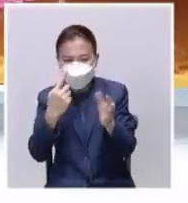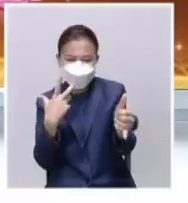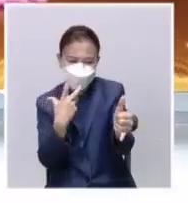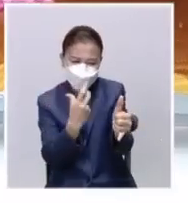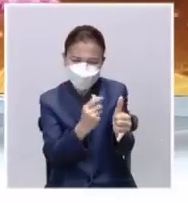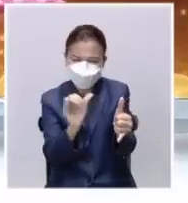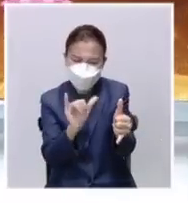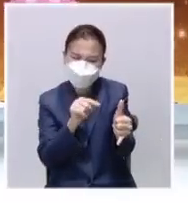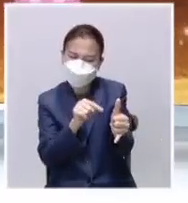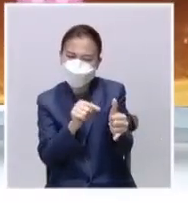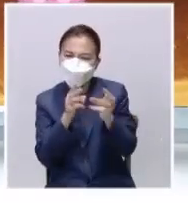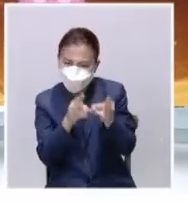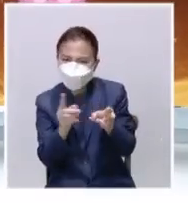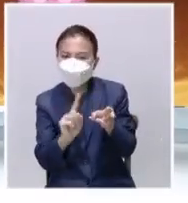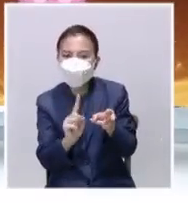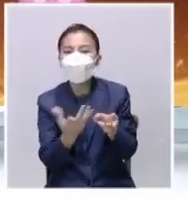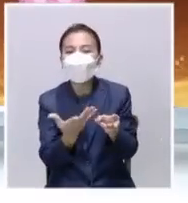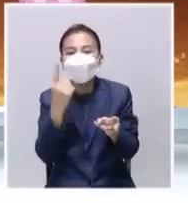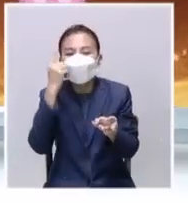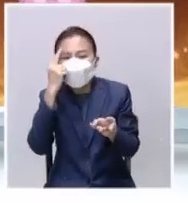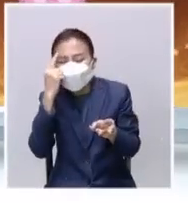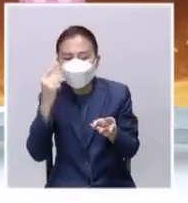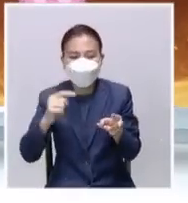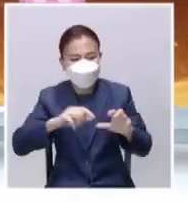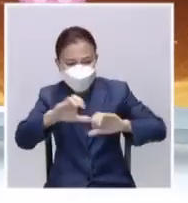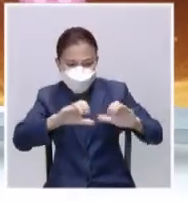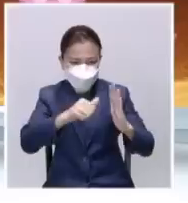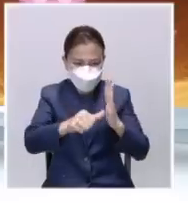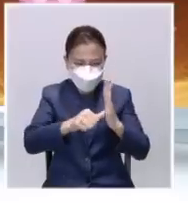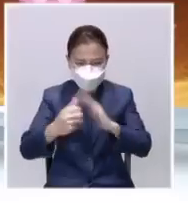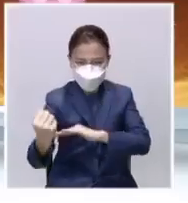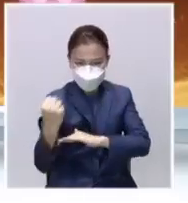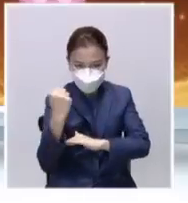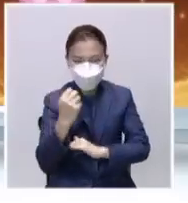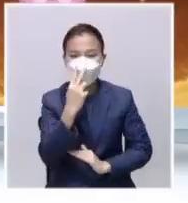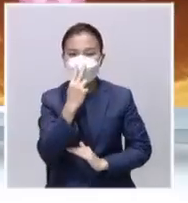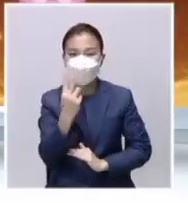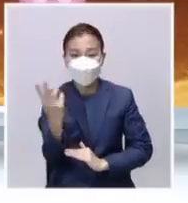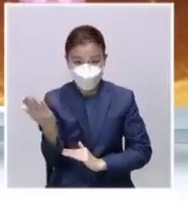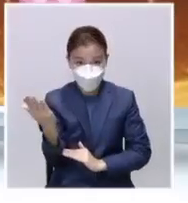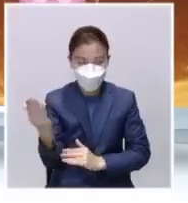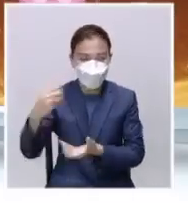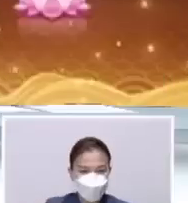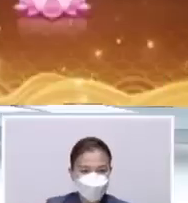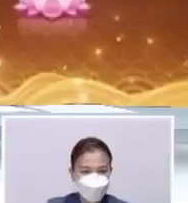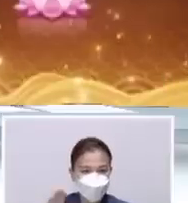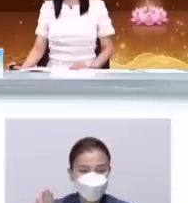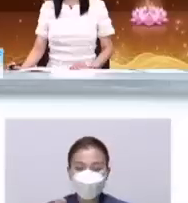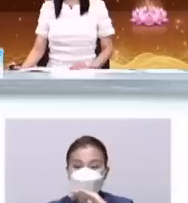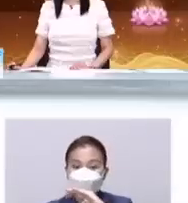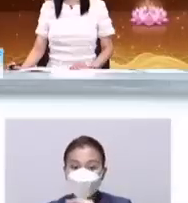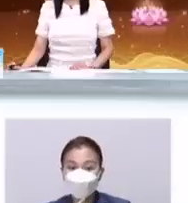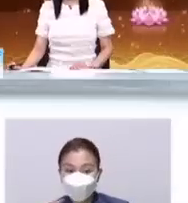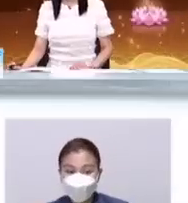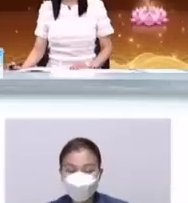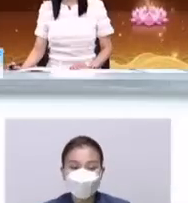านโควิด-19 แล้วควรจะมีมาตรการอะไรออกมาจัดการให้มันเข้มข้นเพิ่มมากขึ้นหรือเปล่าติดตามพร้อมกันนะครับกับคุณสุภาพรเอลเดชผ่าน True Be Room กันเลยครับส